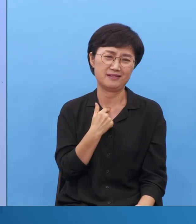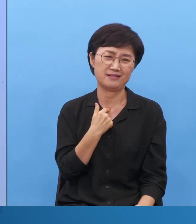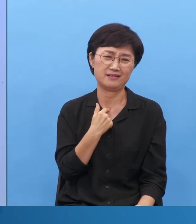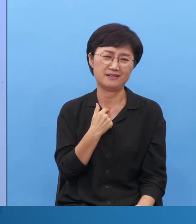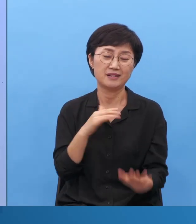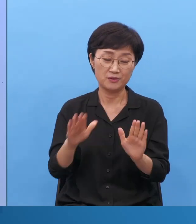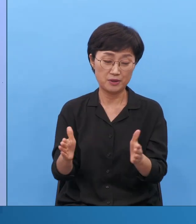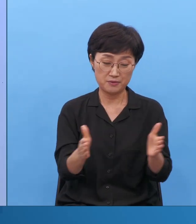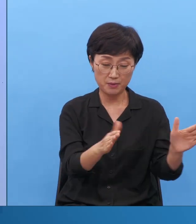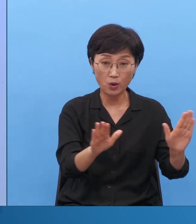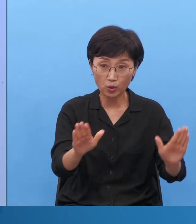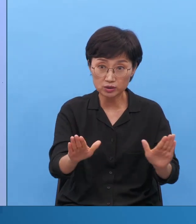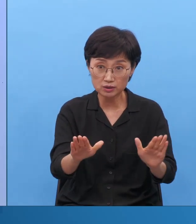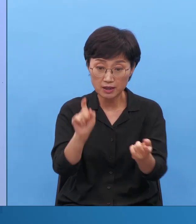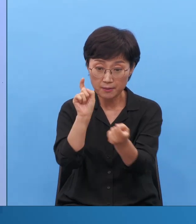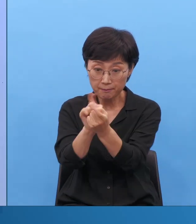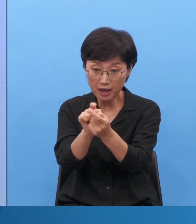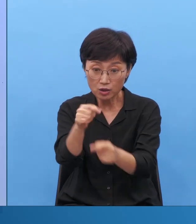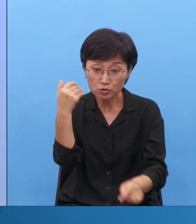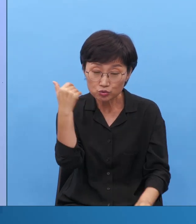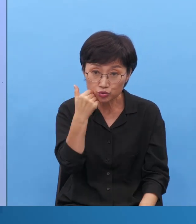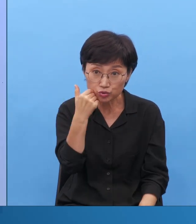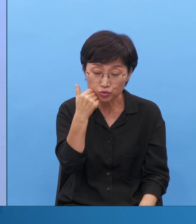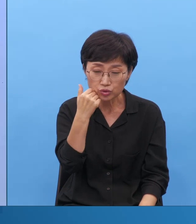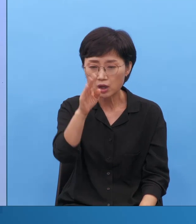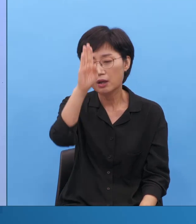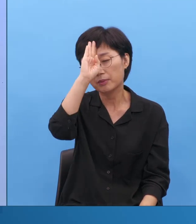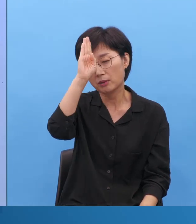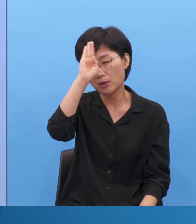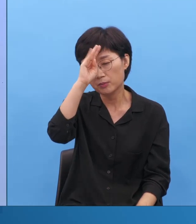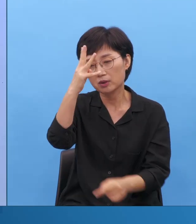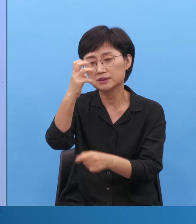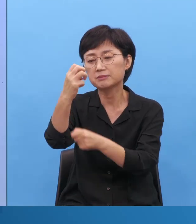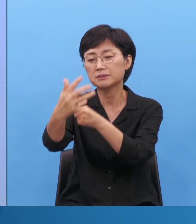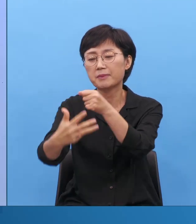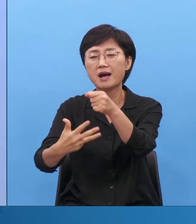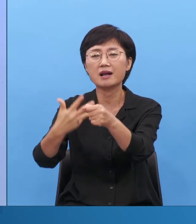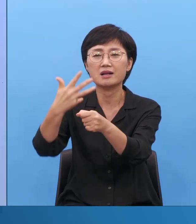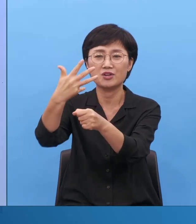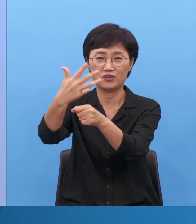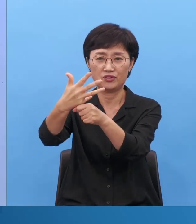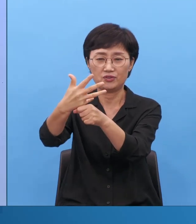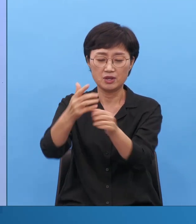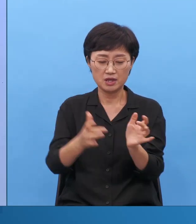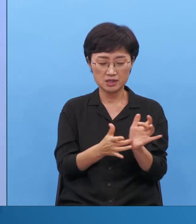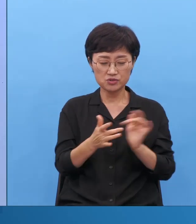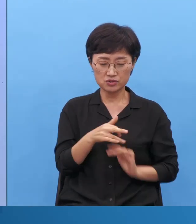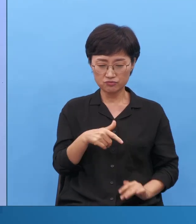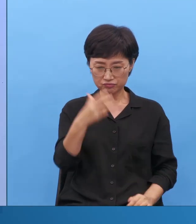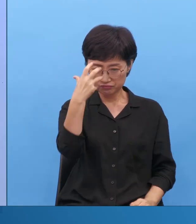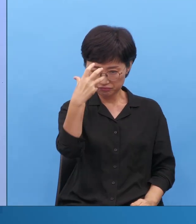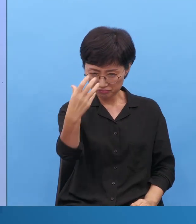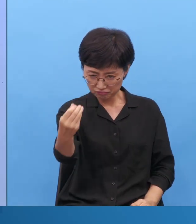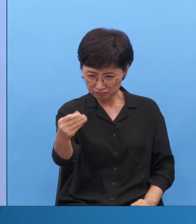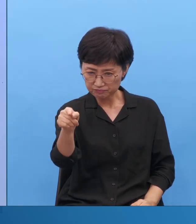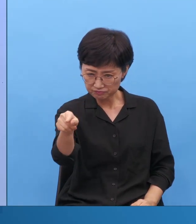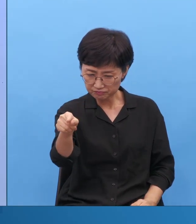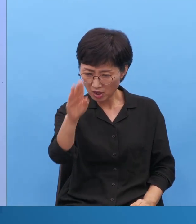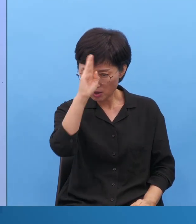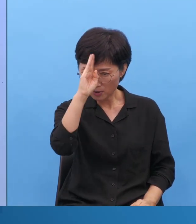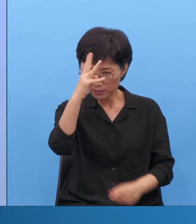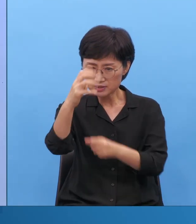병자 예수님이 보신 겁니다. Jesus called an invalid that was ill for 38 years. 1절에